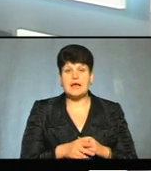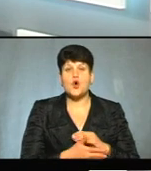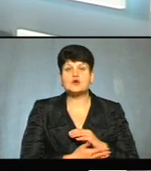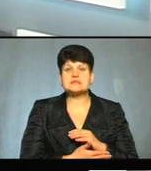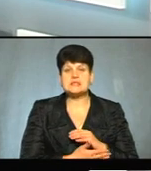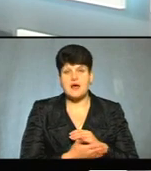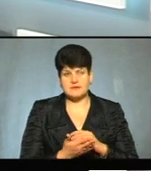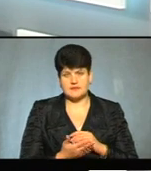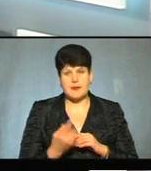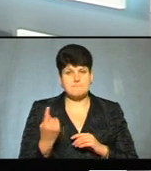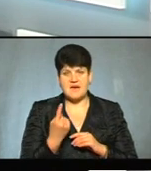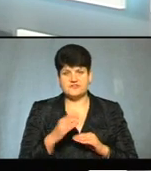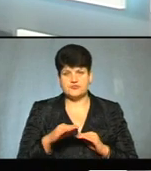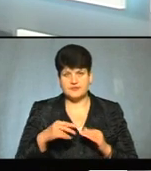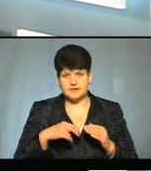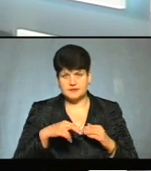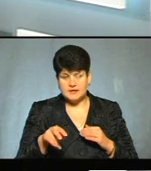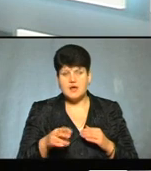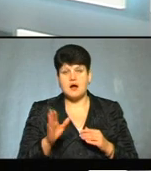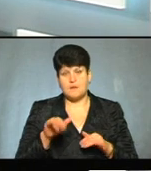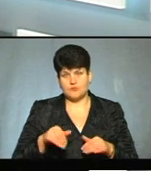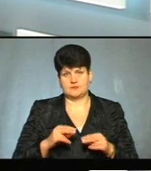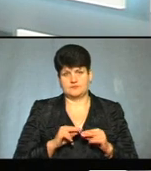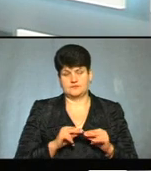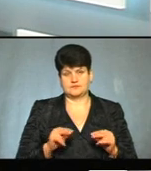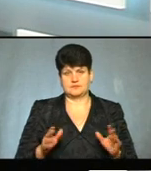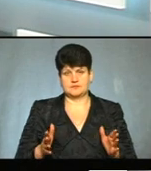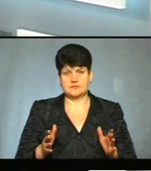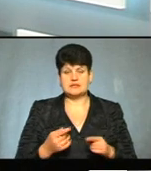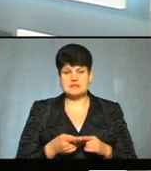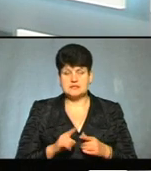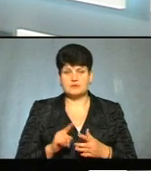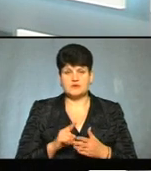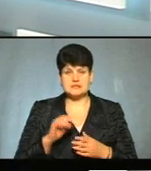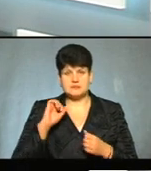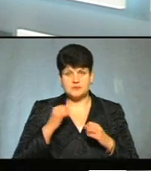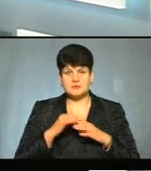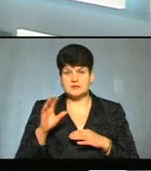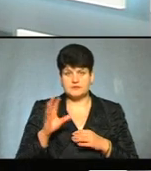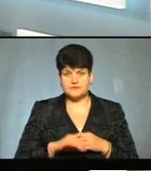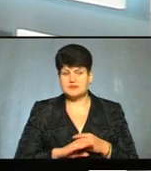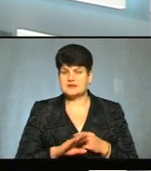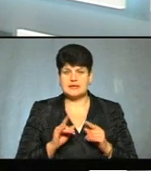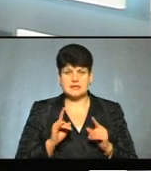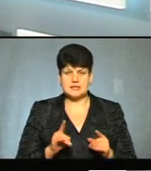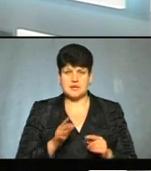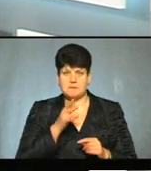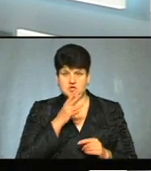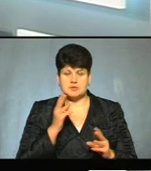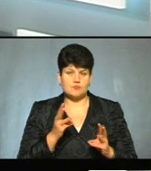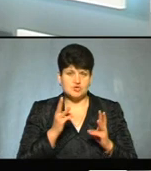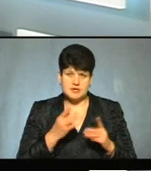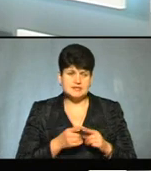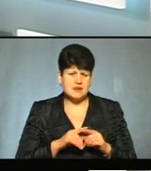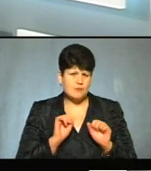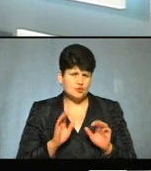виходять діти. І це кожен має запам'ятати, ризикуючи своїм життям в багатьох ситуаціях, не тільки під час пожежі,